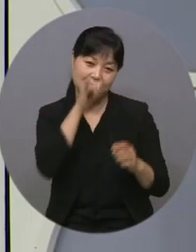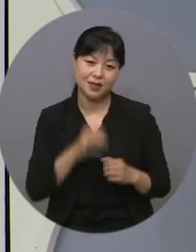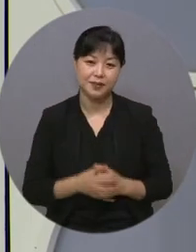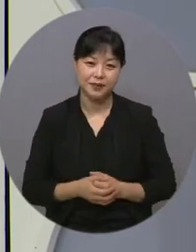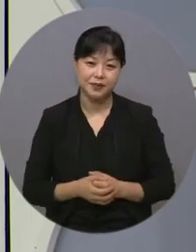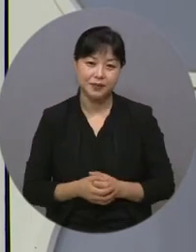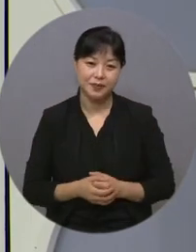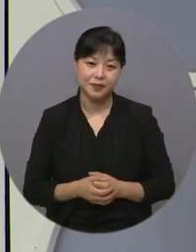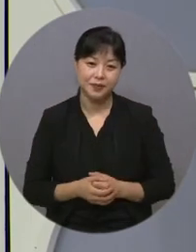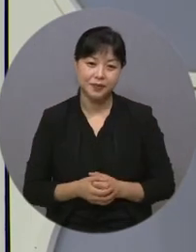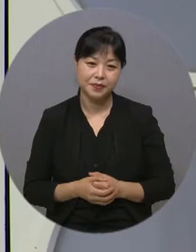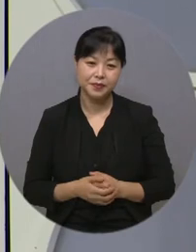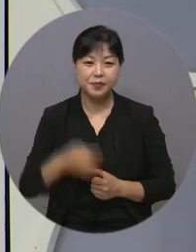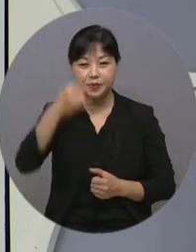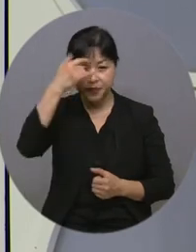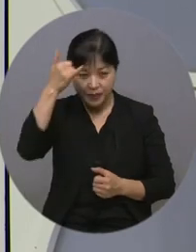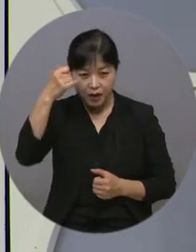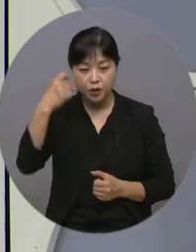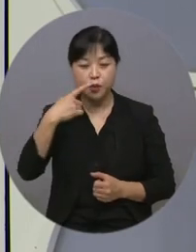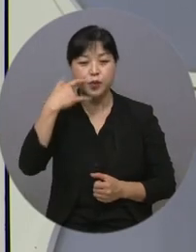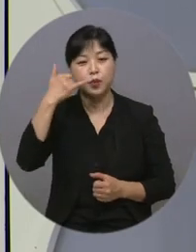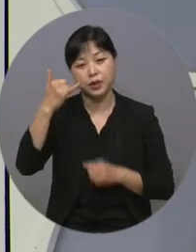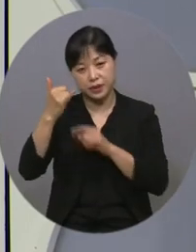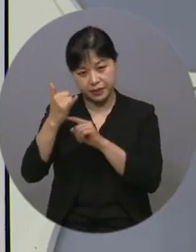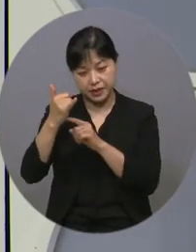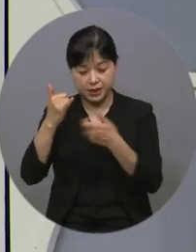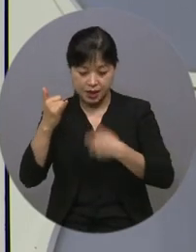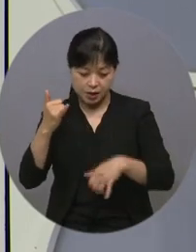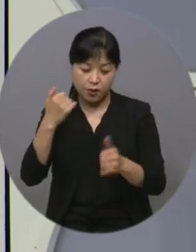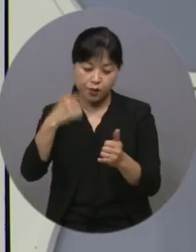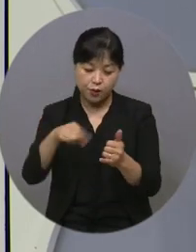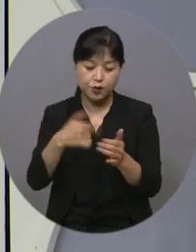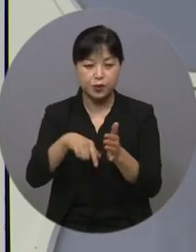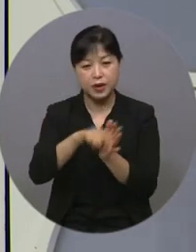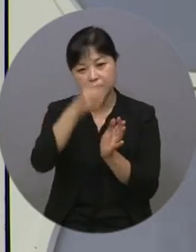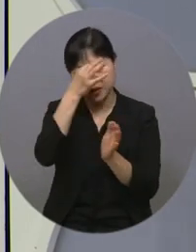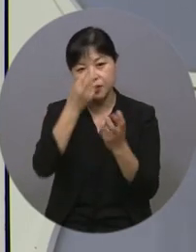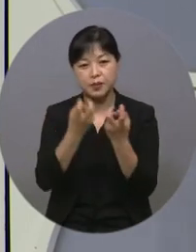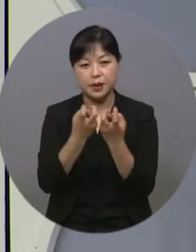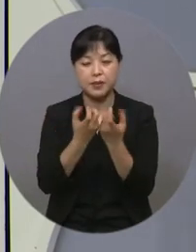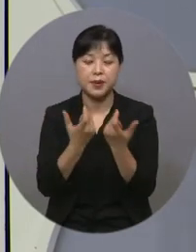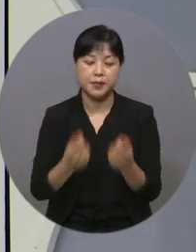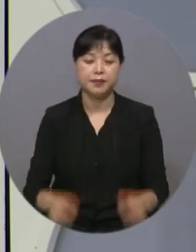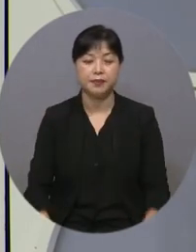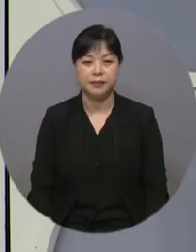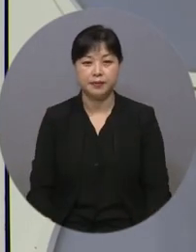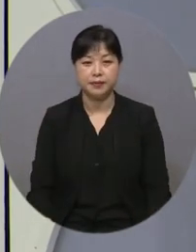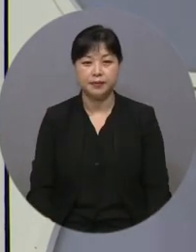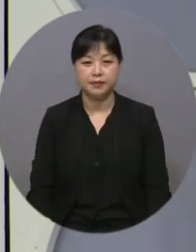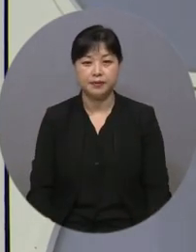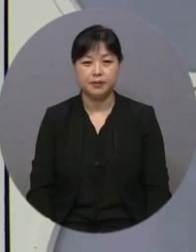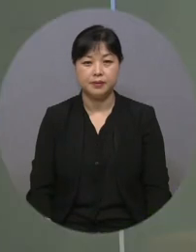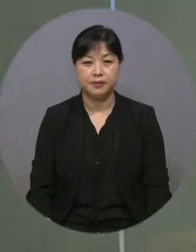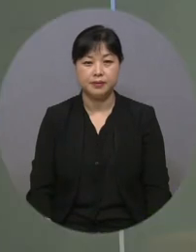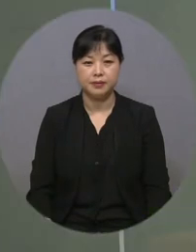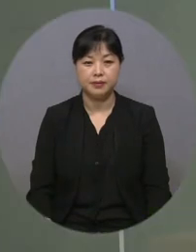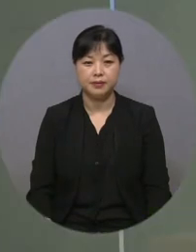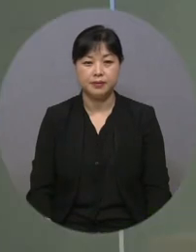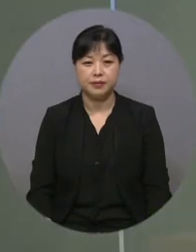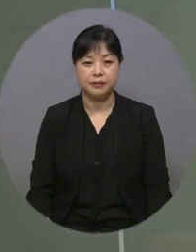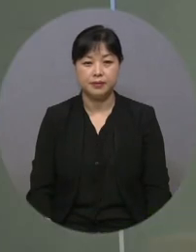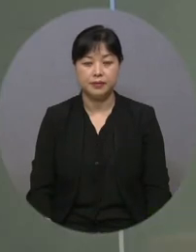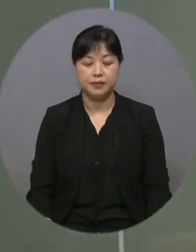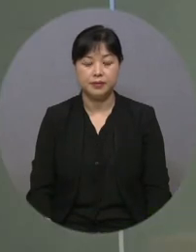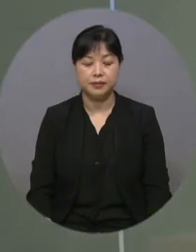일종의 조부모님 또 부모의 교육 테크닉이라고 할 수 있습니다. 네. 그래요.